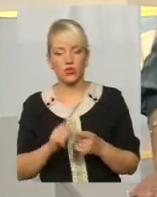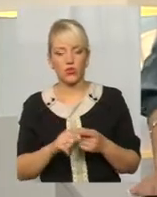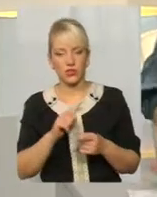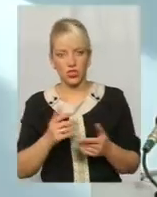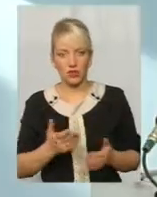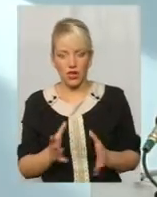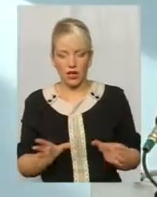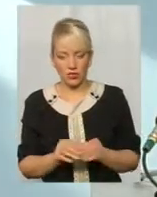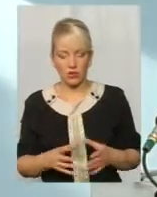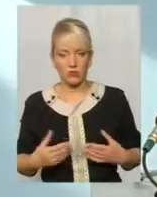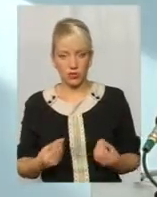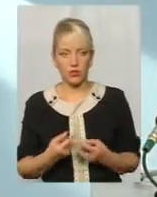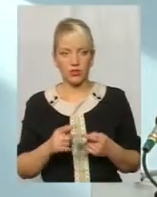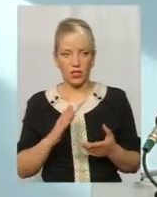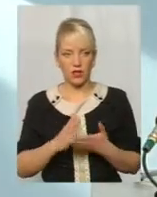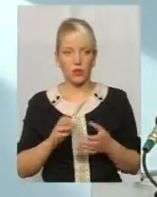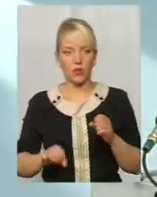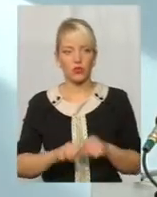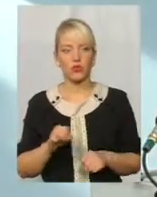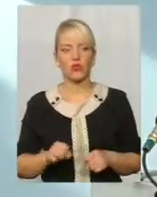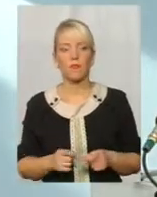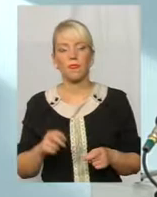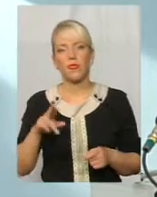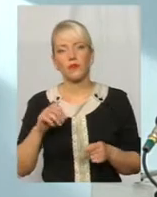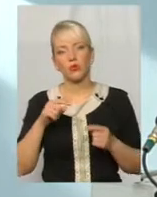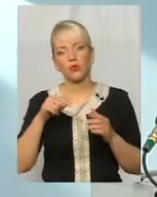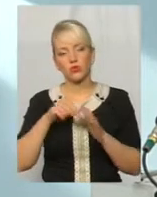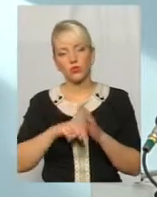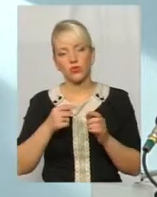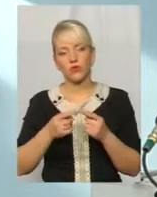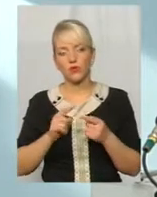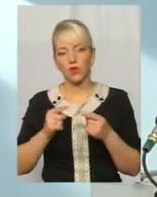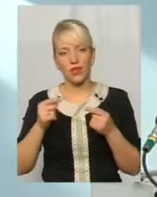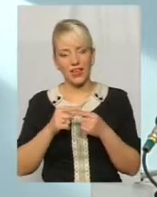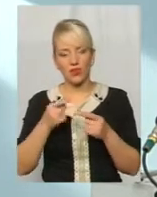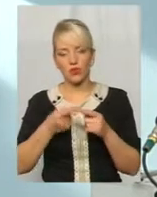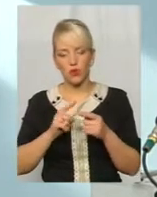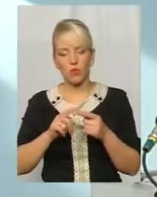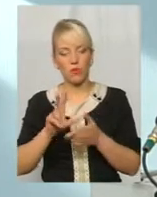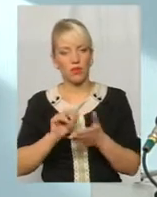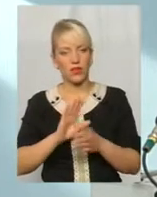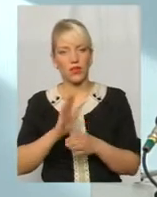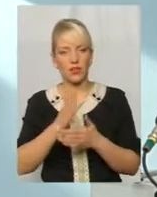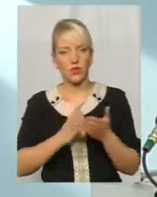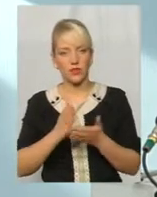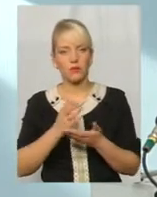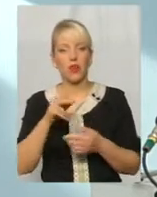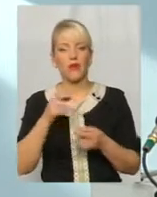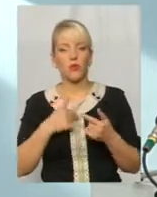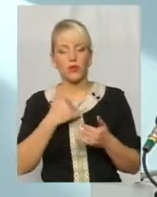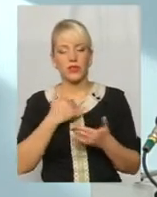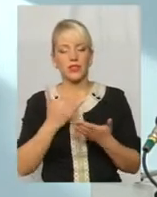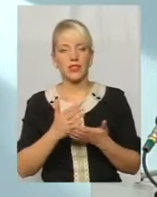так? По суті, конкретно в цьому прикладі не зовсім, тому що в нас, знову ж таки, є